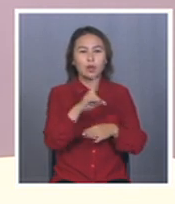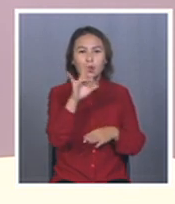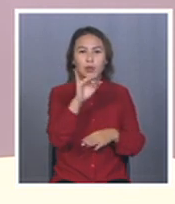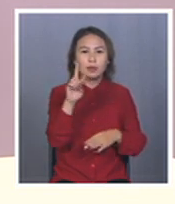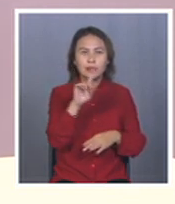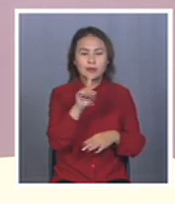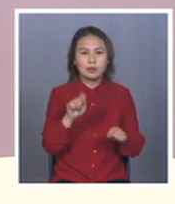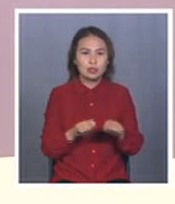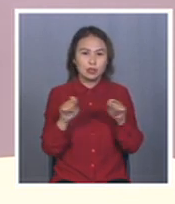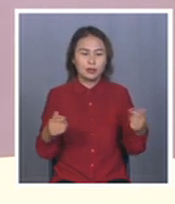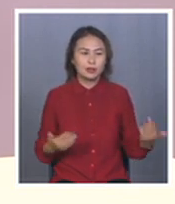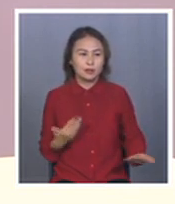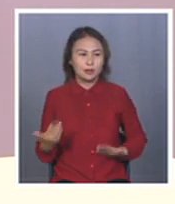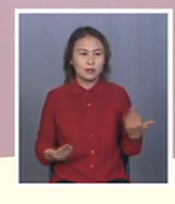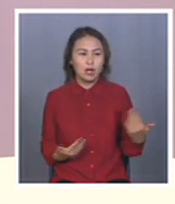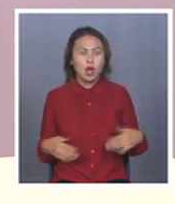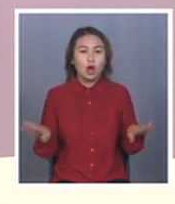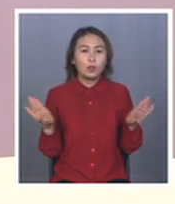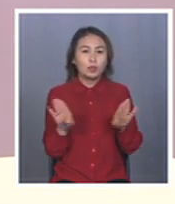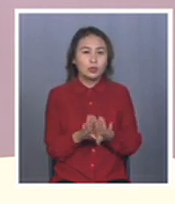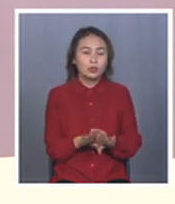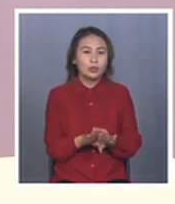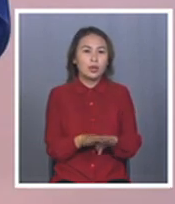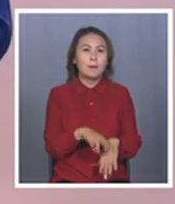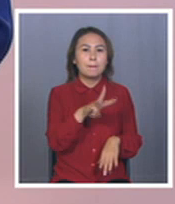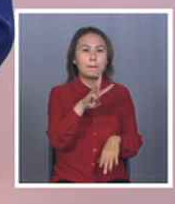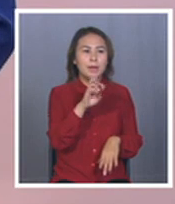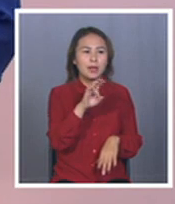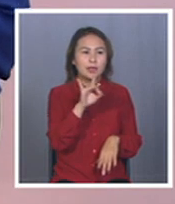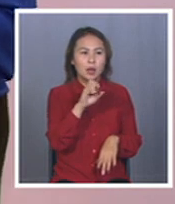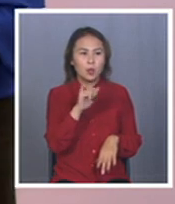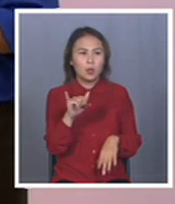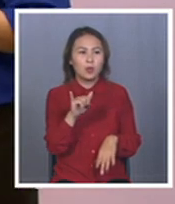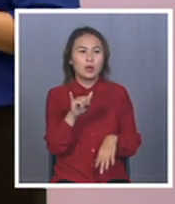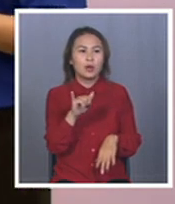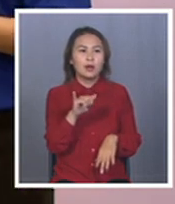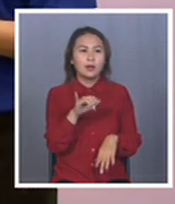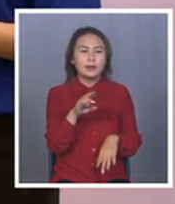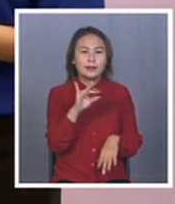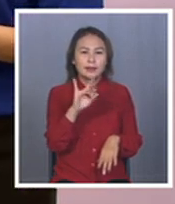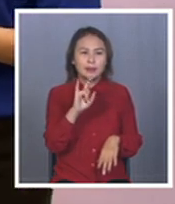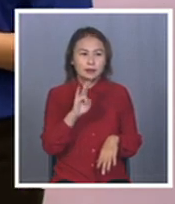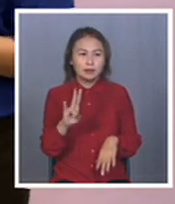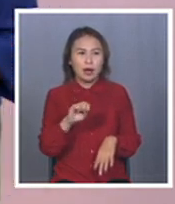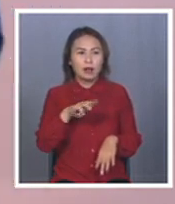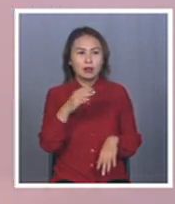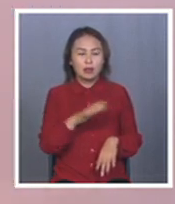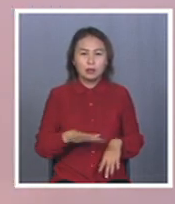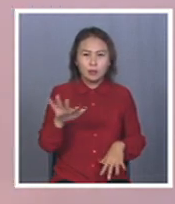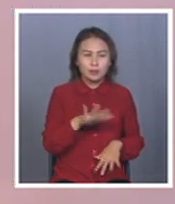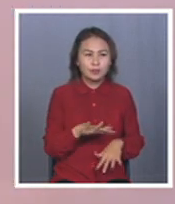етеді. Мұнда меңіреу құр, тиін, Алтай тауларында,